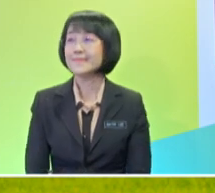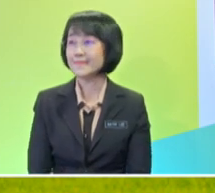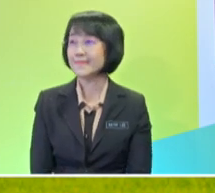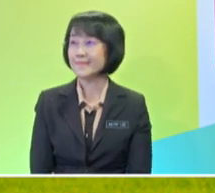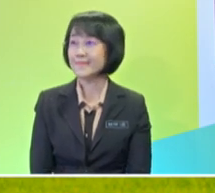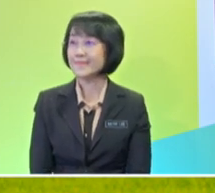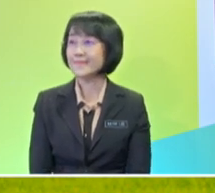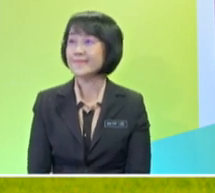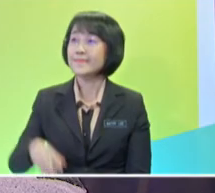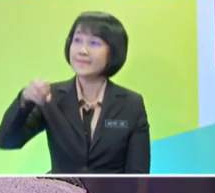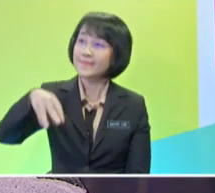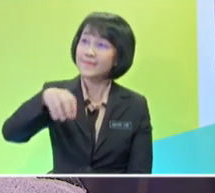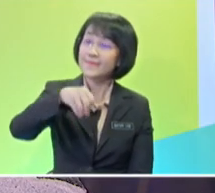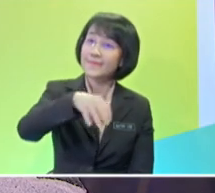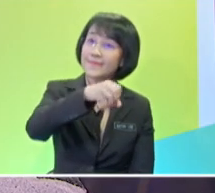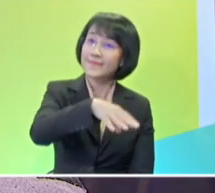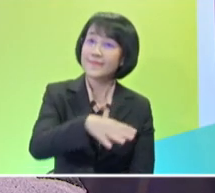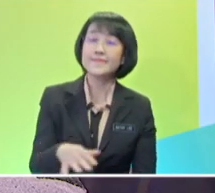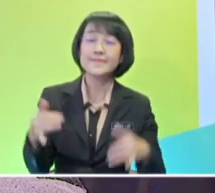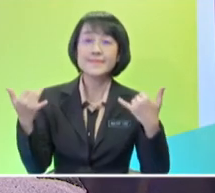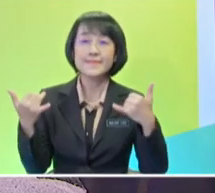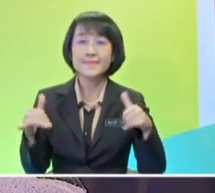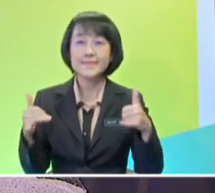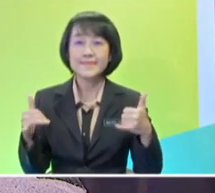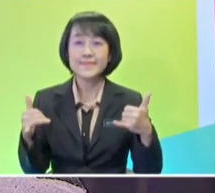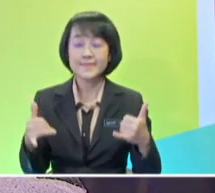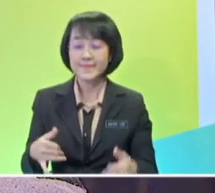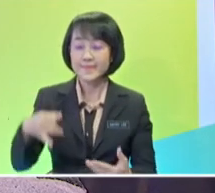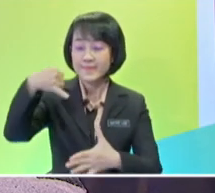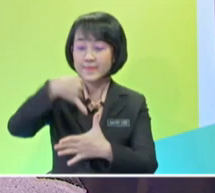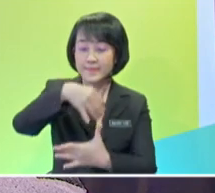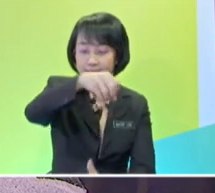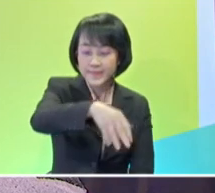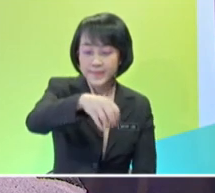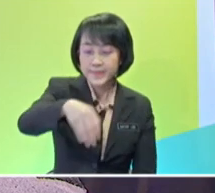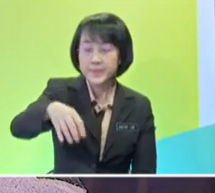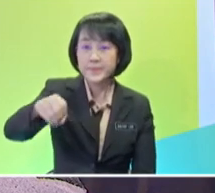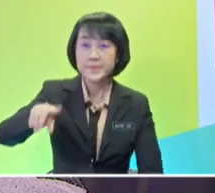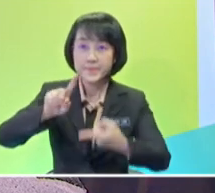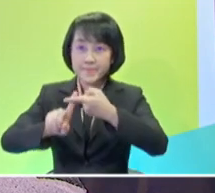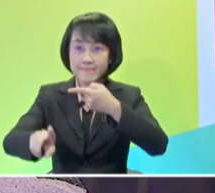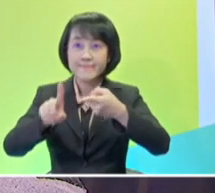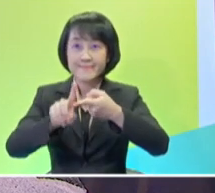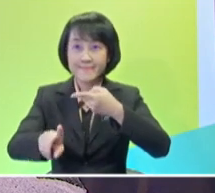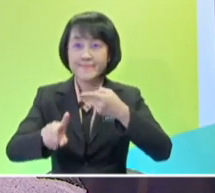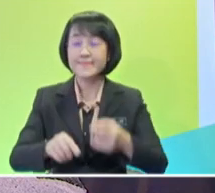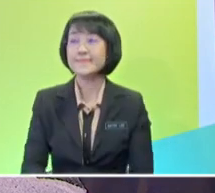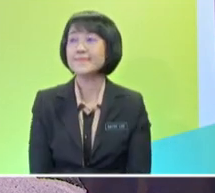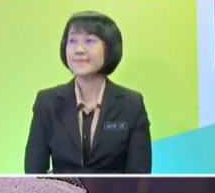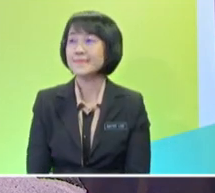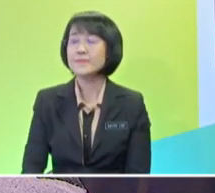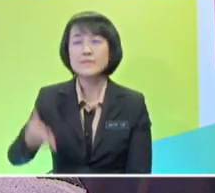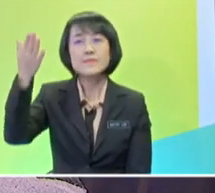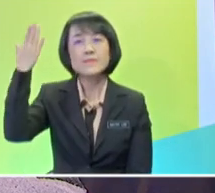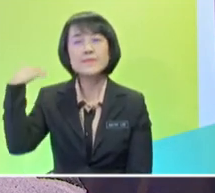perlu dimainkan dengan pemain perlu Kasih buah yang manis kalau sekarang kita gunakan guli ini kalau satu ketika